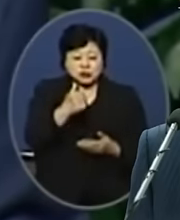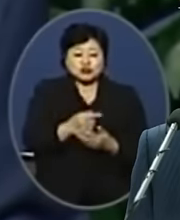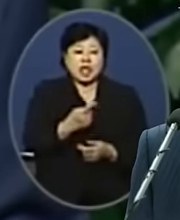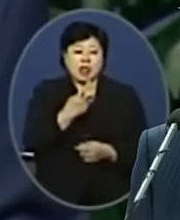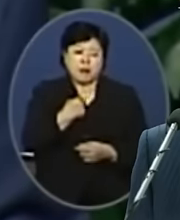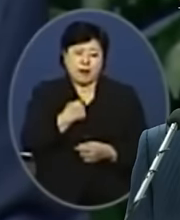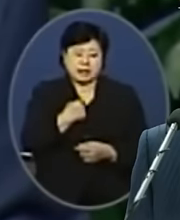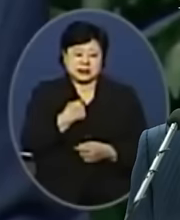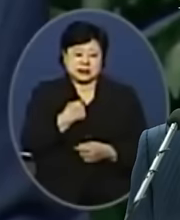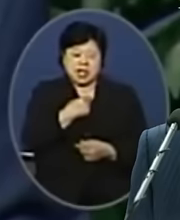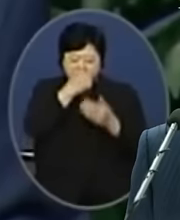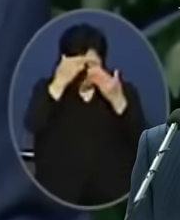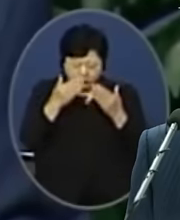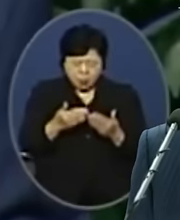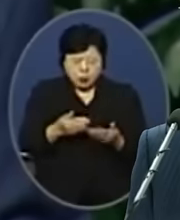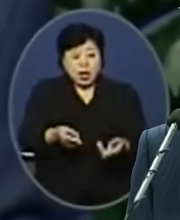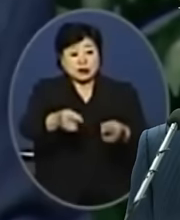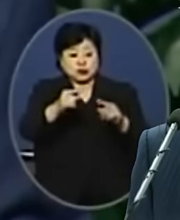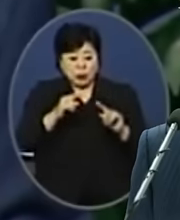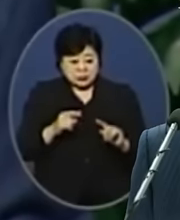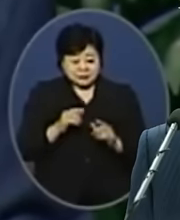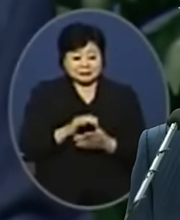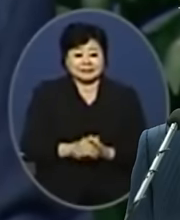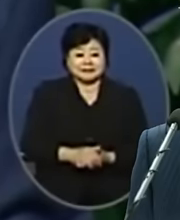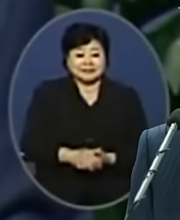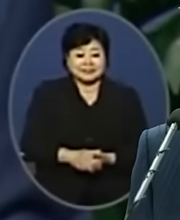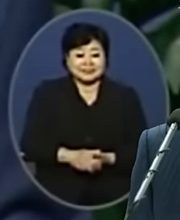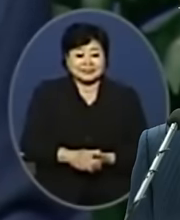범죄해서 감옥으로 들어왔습니다.